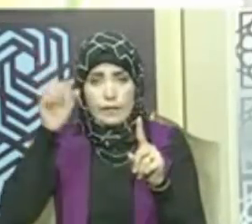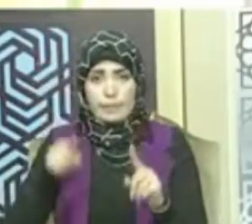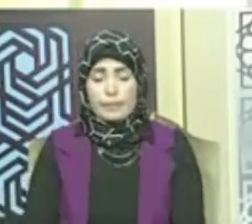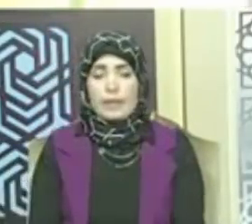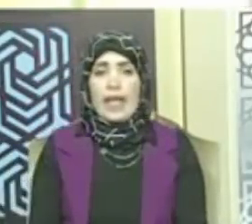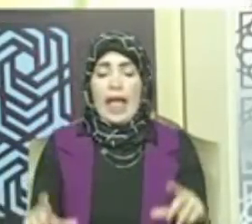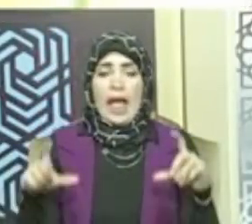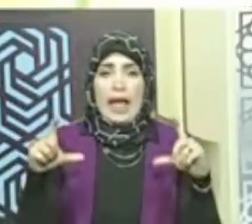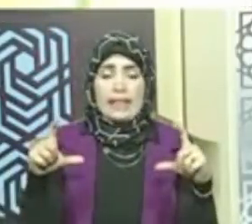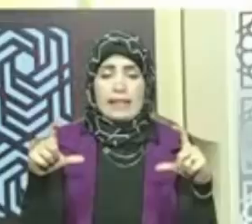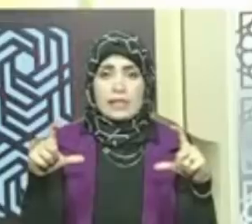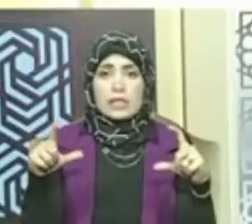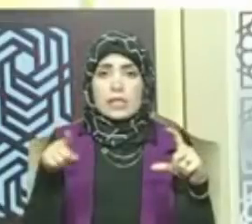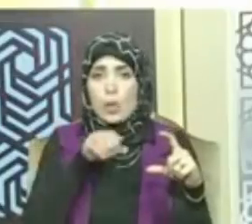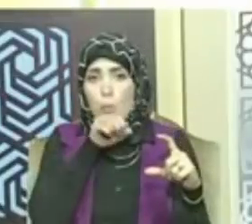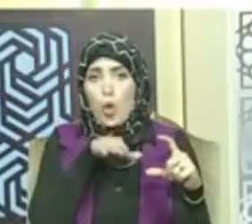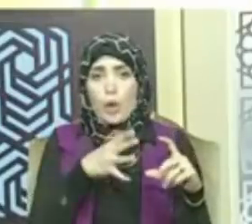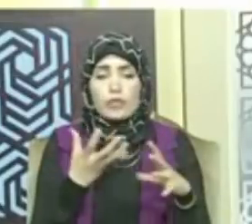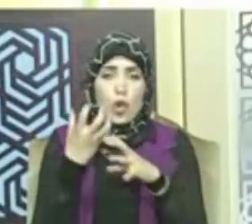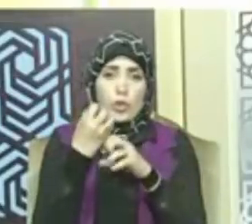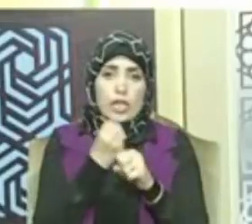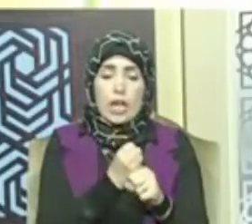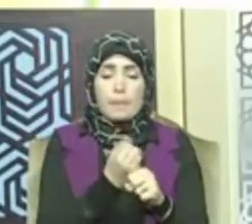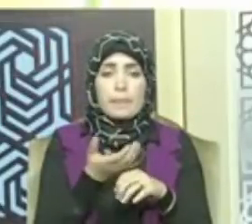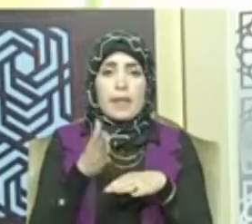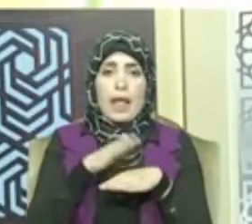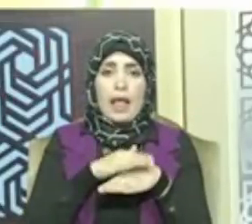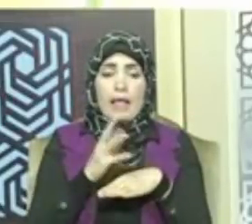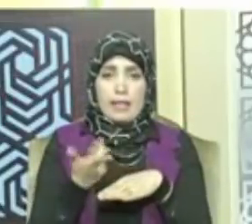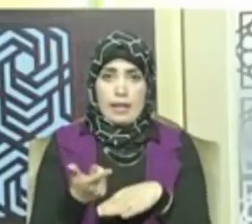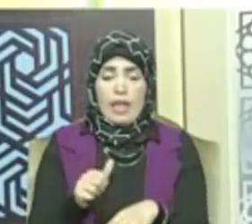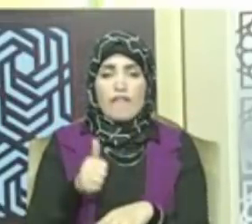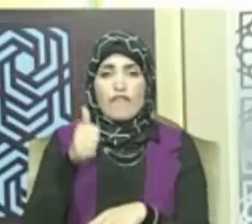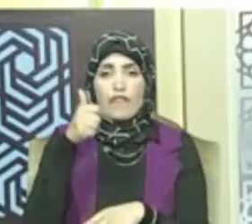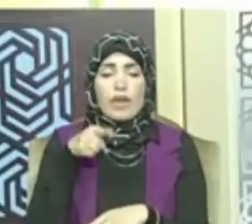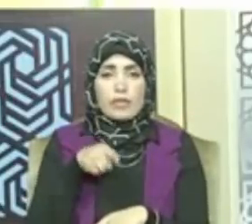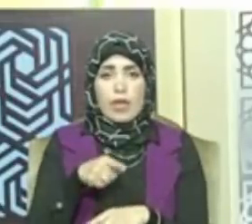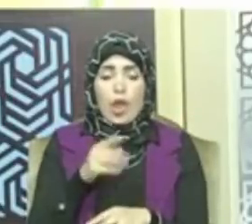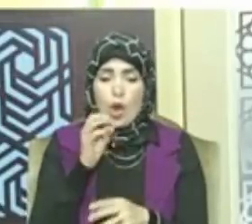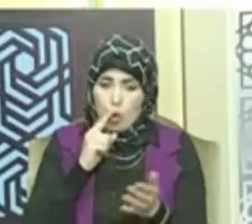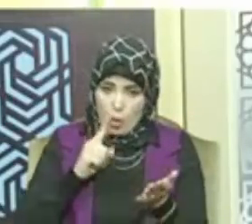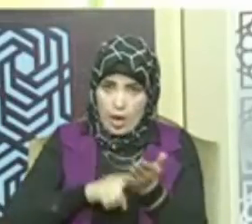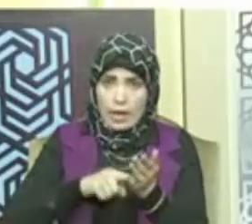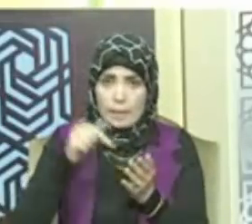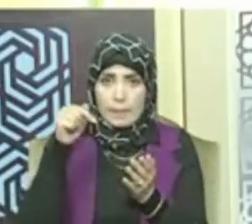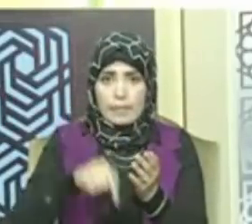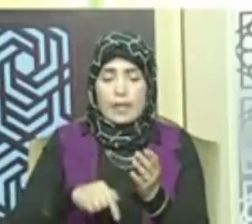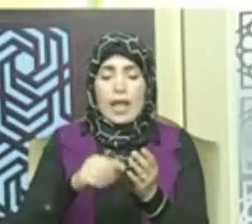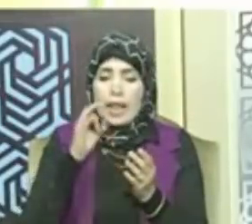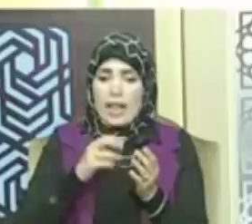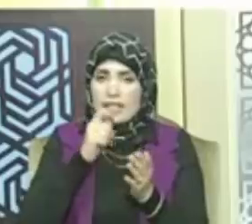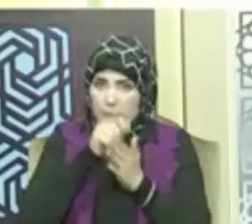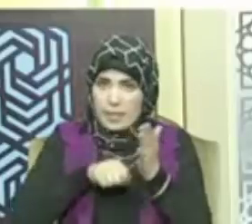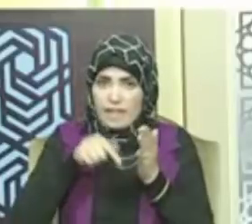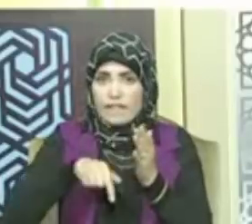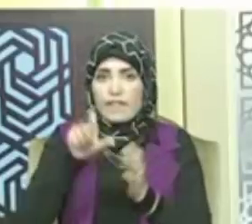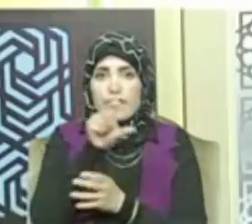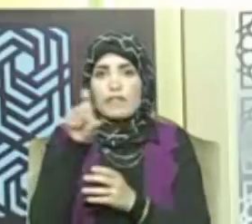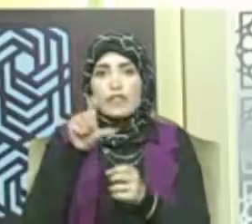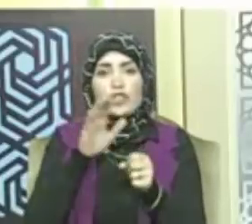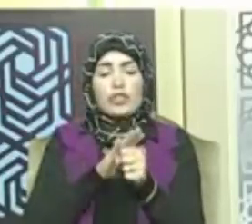الحديث عن فضائل وما يجب أن نكون عليه في هذا الشهر طويل،